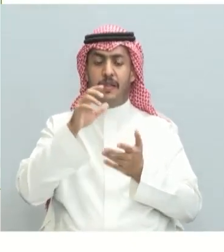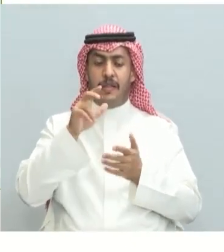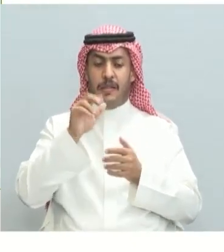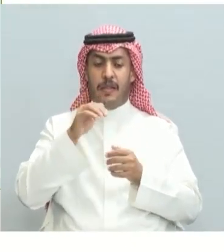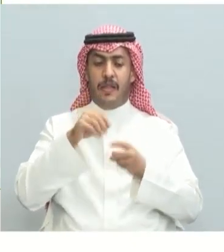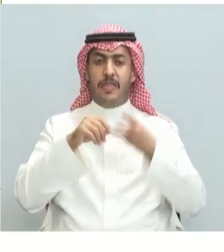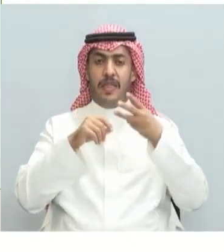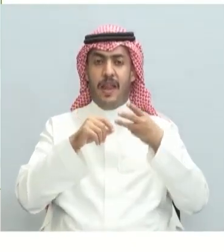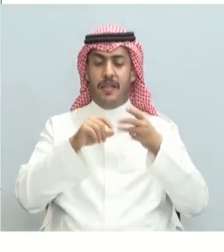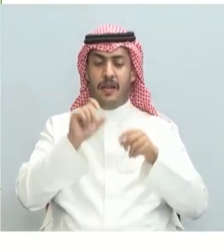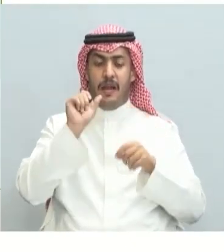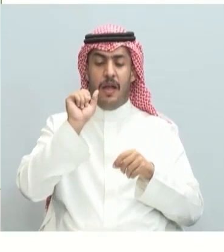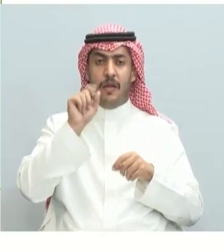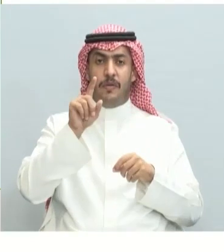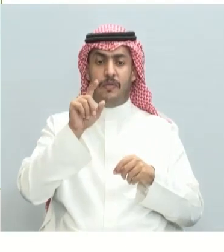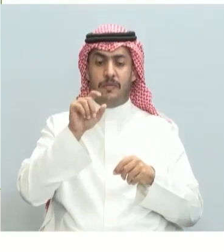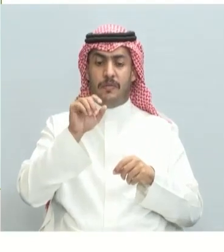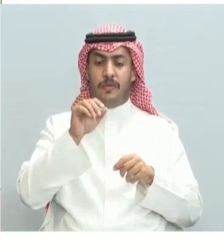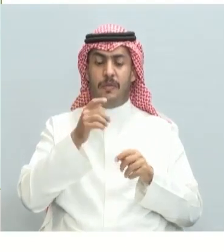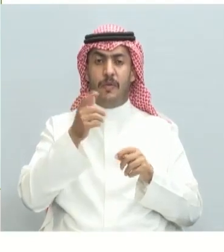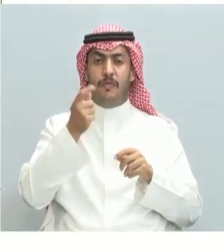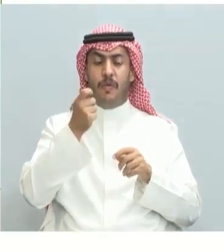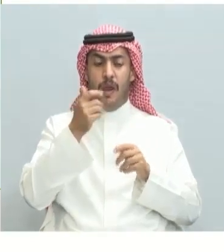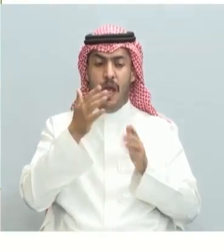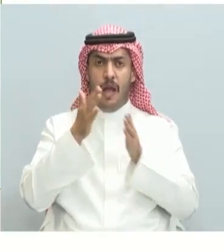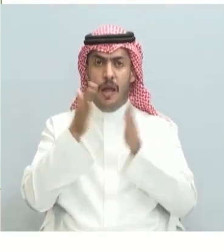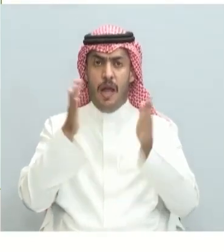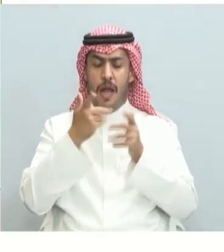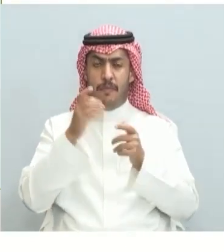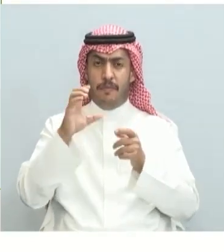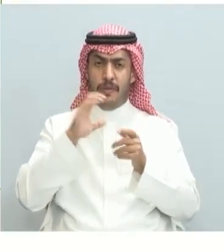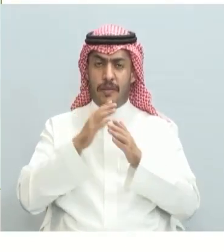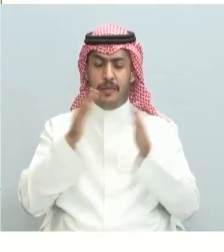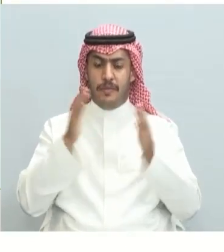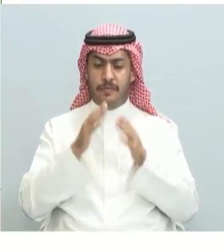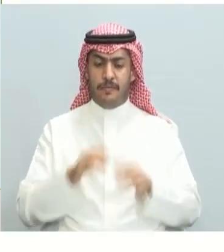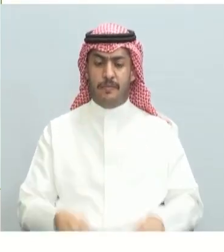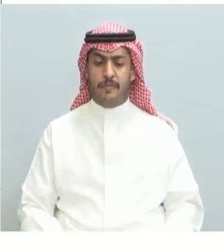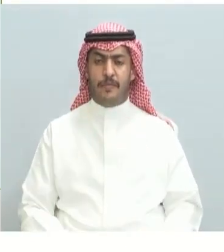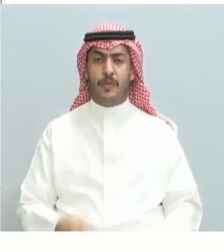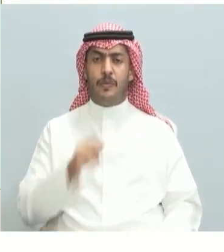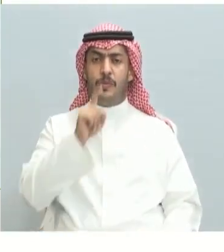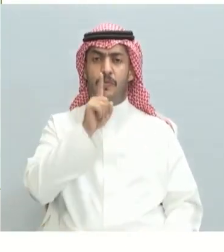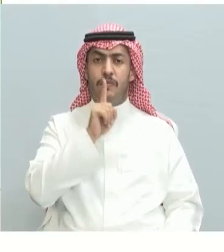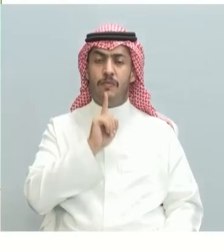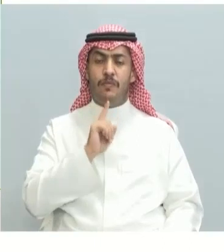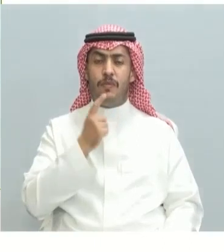العنصر الاول هو حجم المبلغ المقترض ايضا مده القرض هل هي